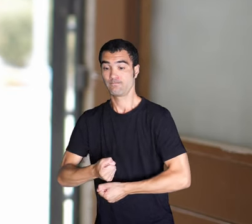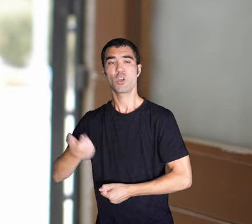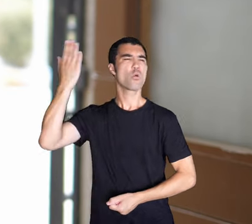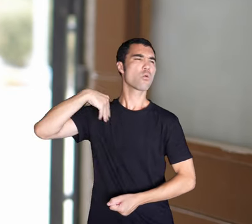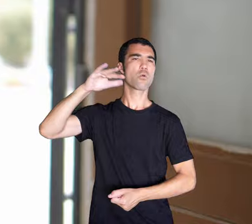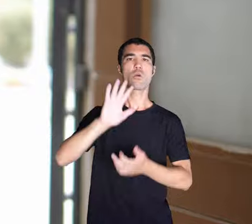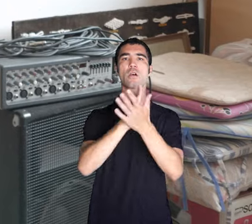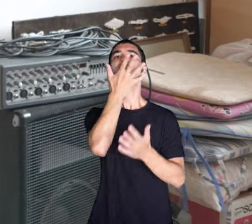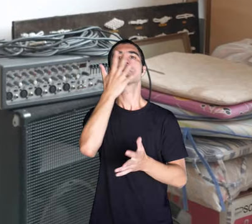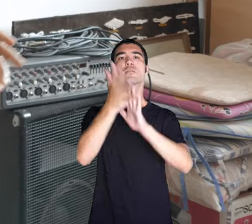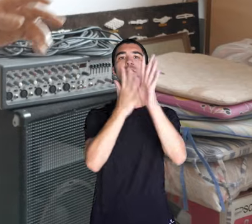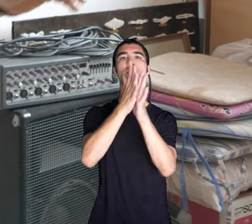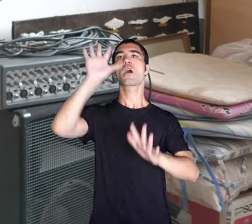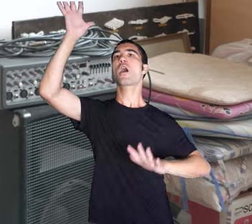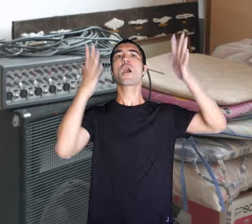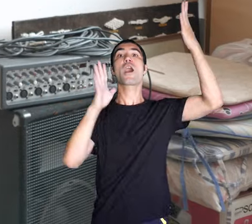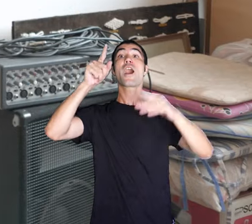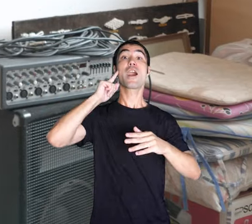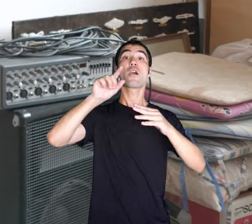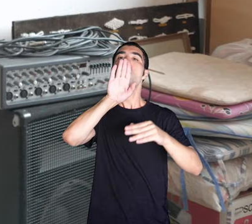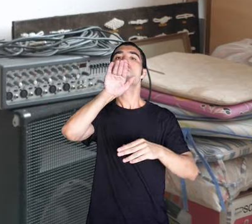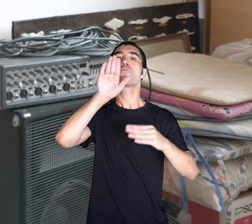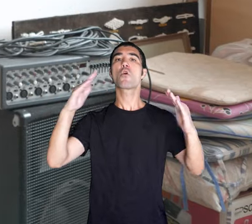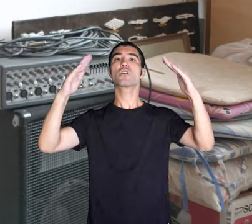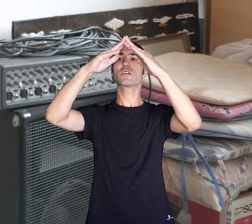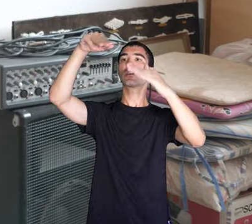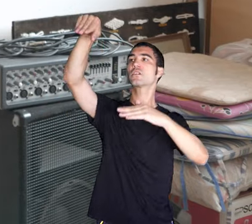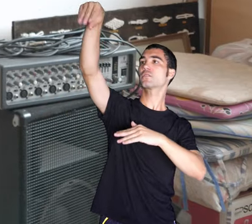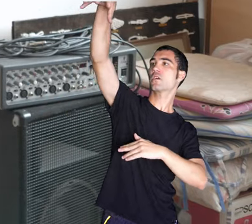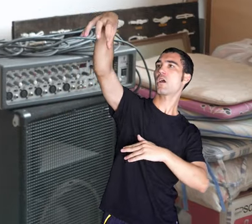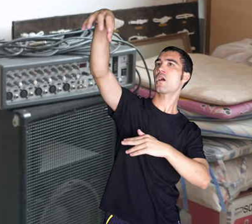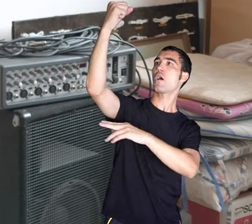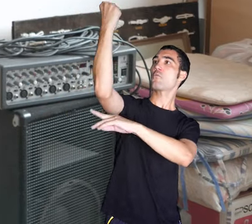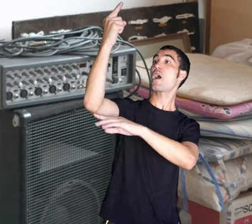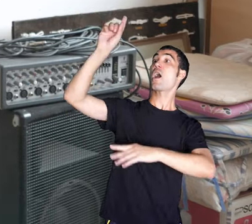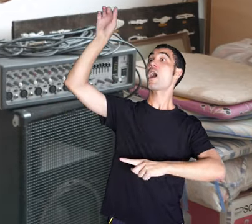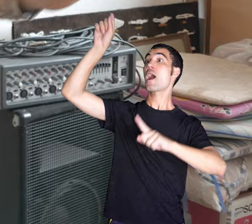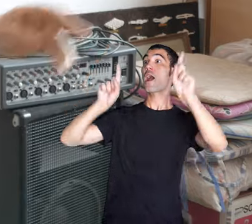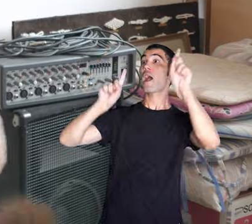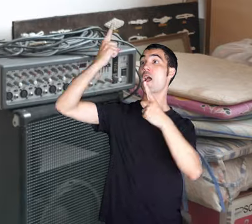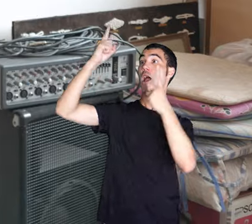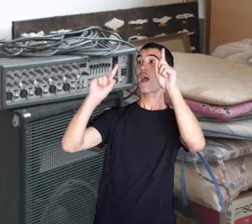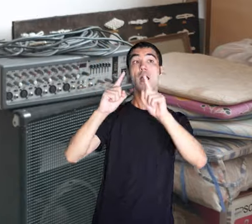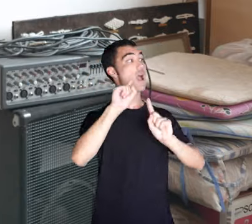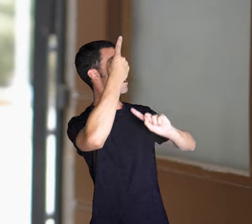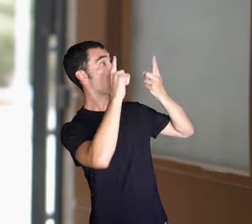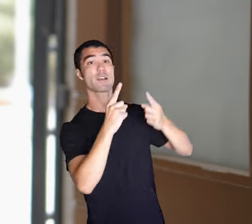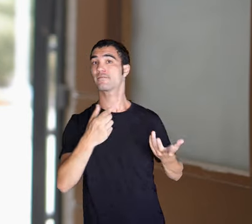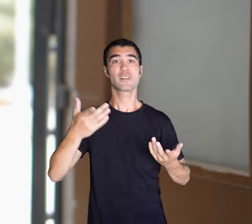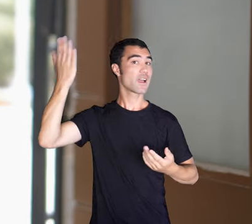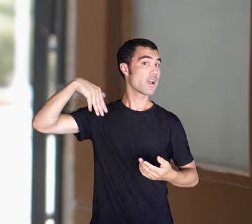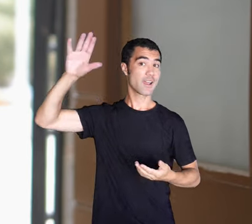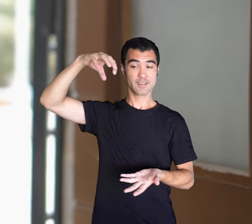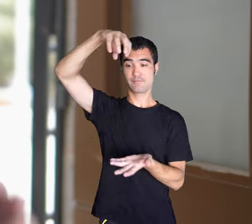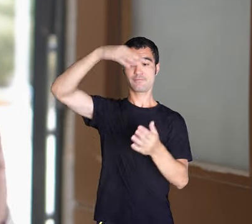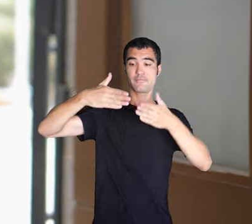unes senyes, ara ja que sé, a veure aquella muntanyeta allà dalt, per aquell palo, anàvem amb senyes, ara no és com ara. Antes les